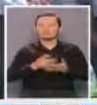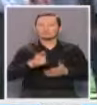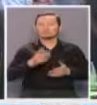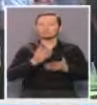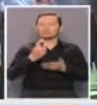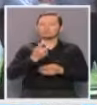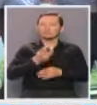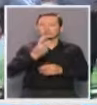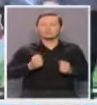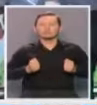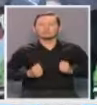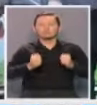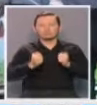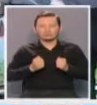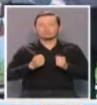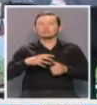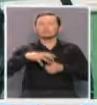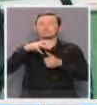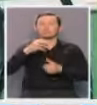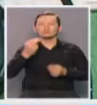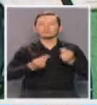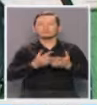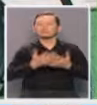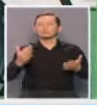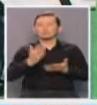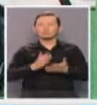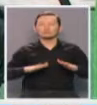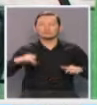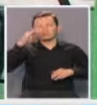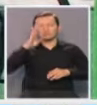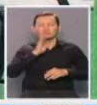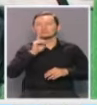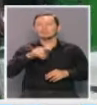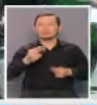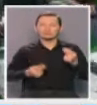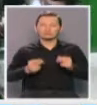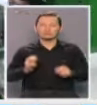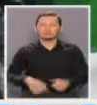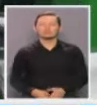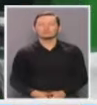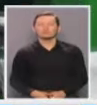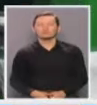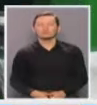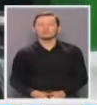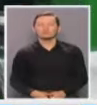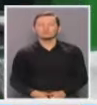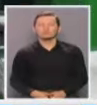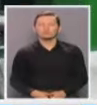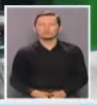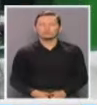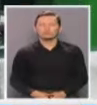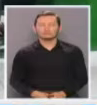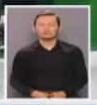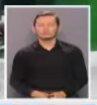батуты, качели, площадка с воздушными шарами. Вместе с детьми радуются и родители. Бүгін біздер, бүгін